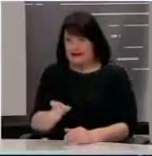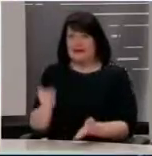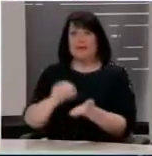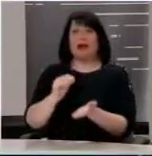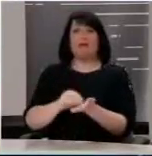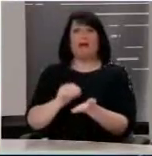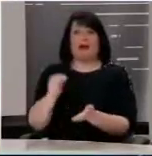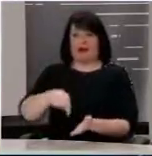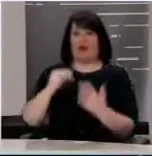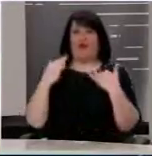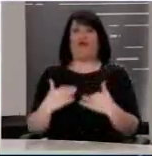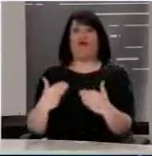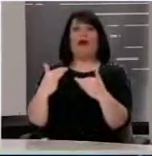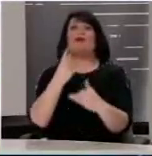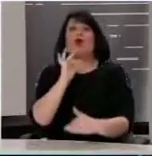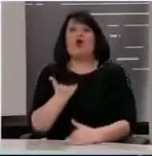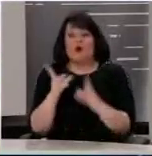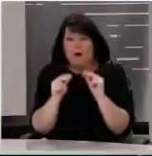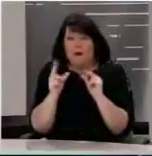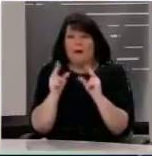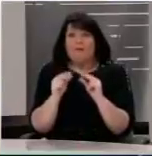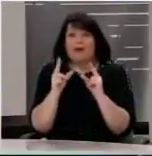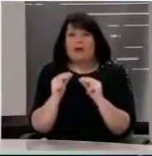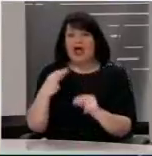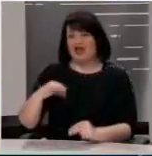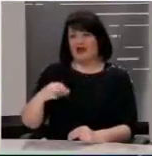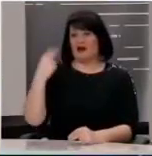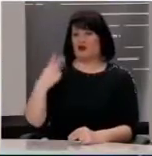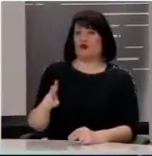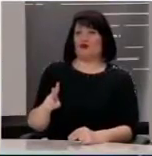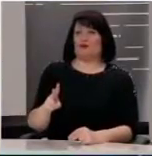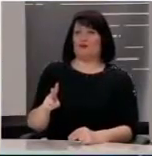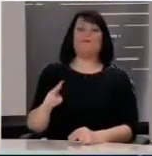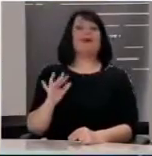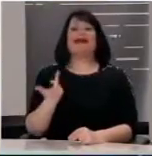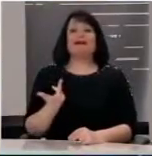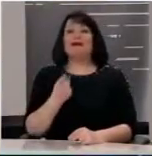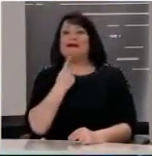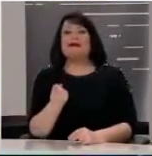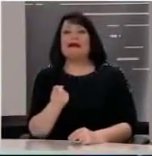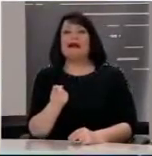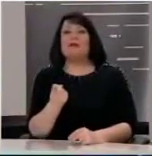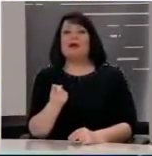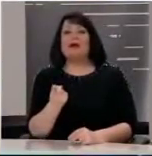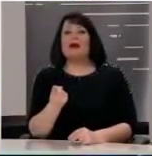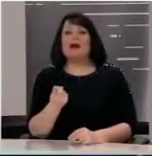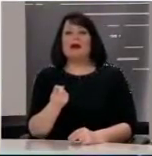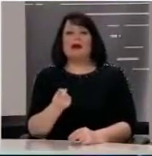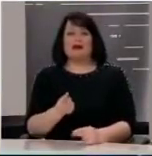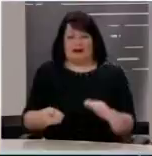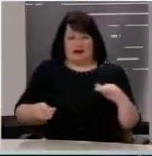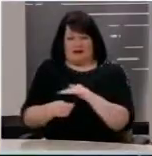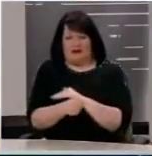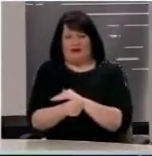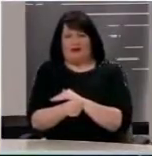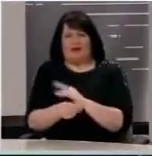κοινοβούλιο να συζητάμε γιατί, για το αδύνατο σημείο σας. Να συζητάμε για αυτό το πάρτι, για αυτή τη ρεμούλα, για